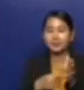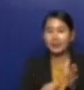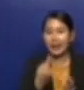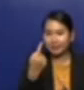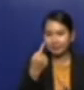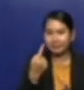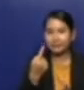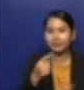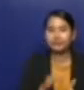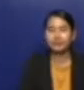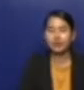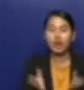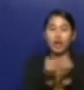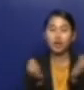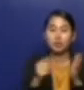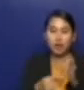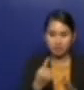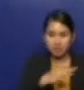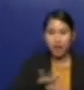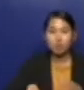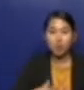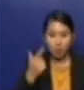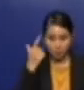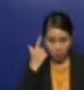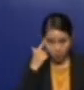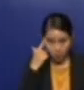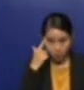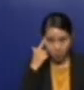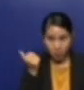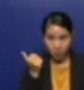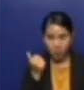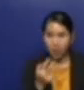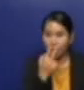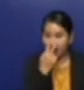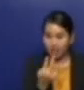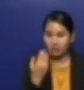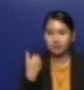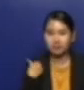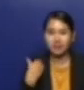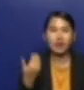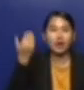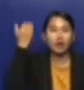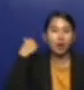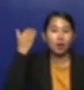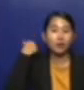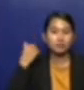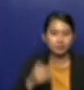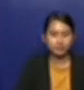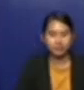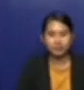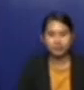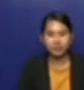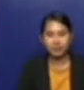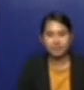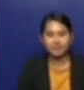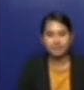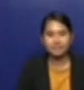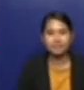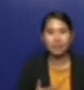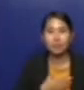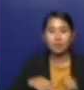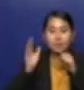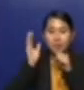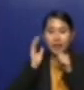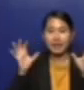ราทุกคนรู้เราทุกคนเห็นวันก่อนท่านประธานที่ผมเคารพนี่แหละครับนั่งอยู่บนเวทีผมอภิปรายเรื่องง